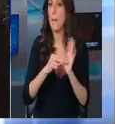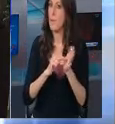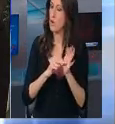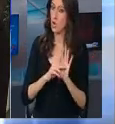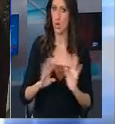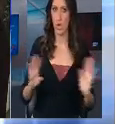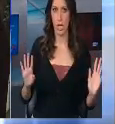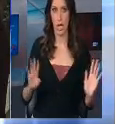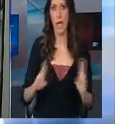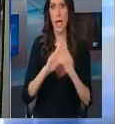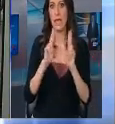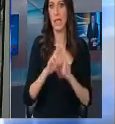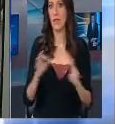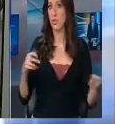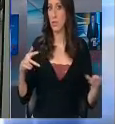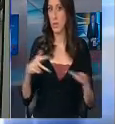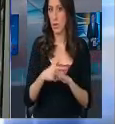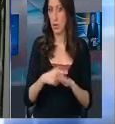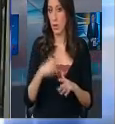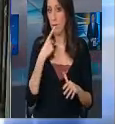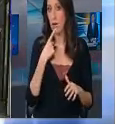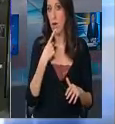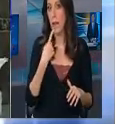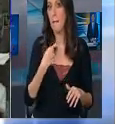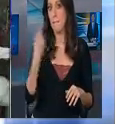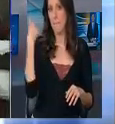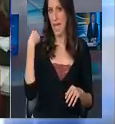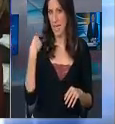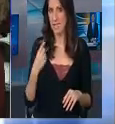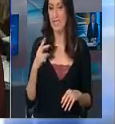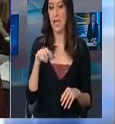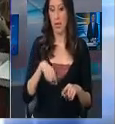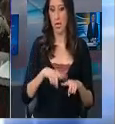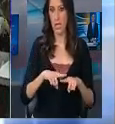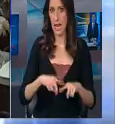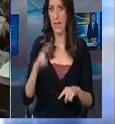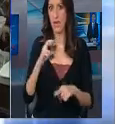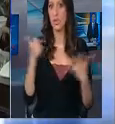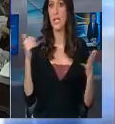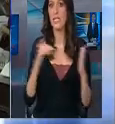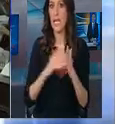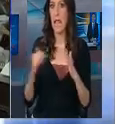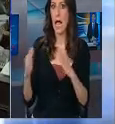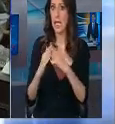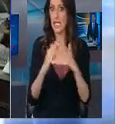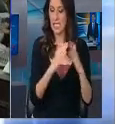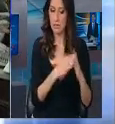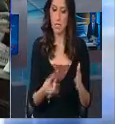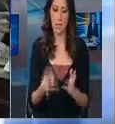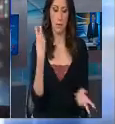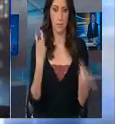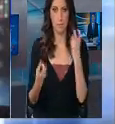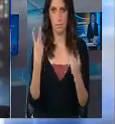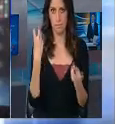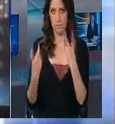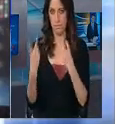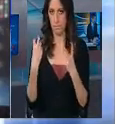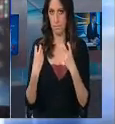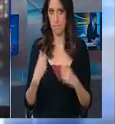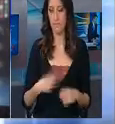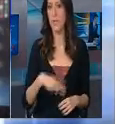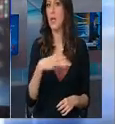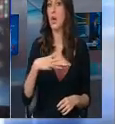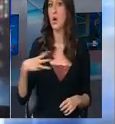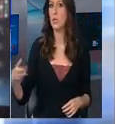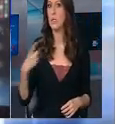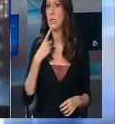του Ταμείου, το 2012 έγιναν 26.000 πληθυριασμοί ακινήτων στη χώρα μας. Ο ΣΥΡΙΖΑ σημειώνει πως η κυβέρνηση αντί να εκμεταλλευτεί